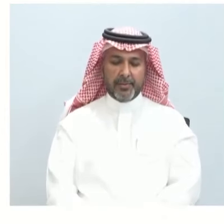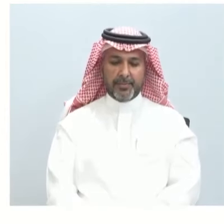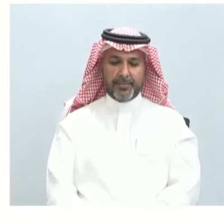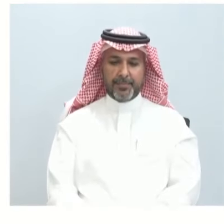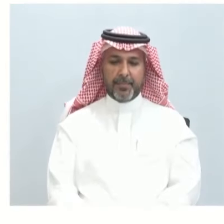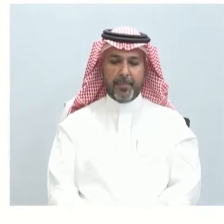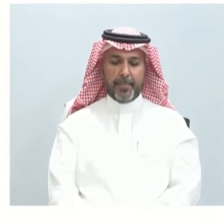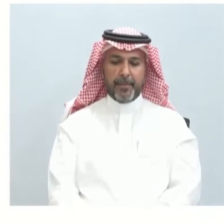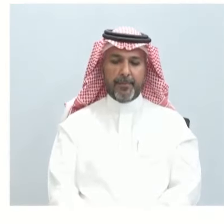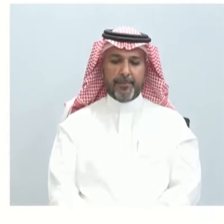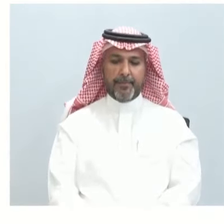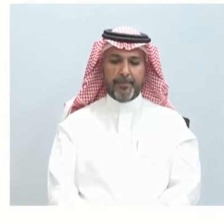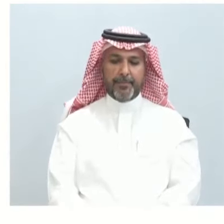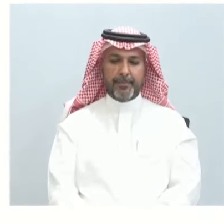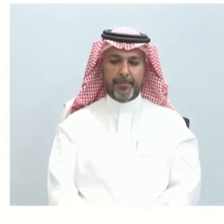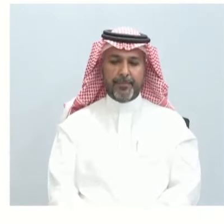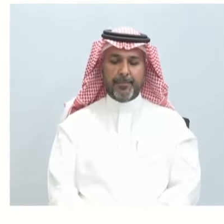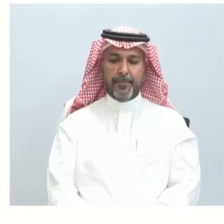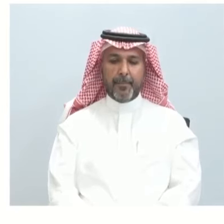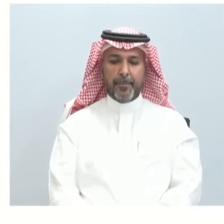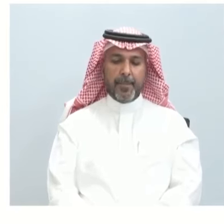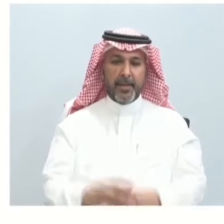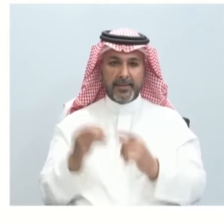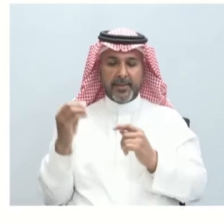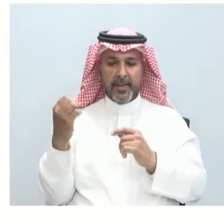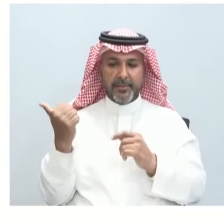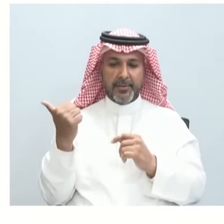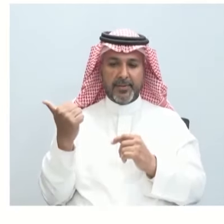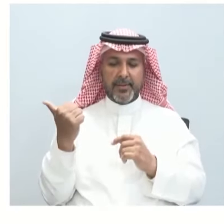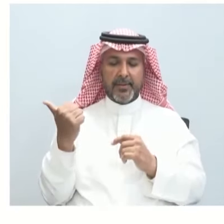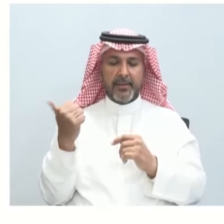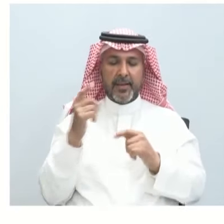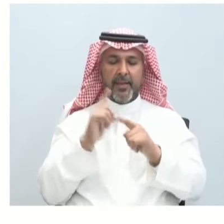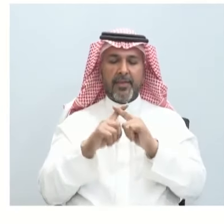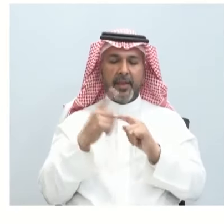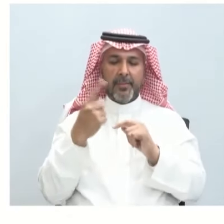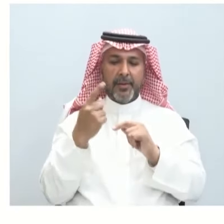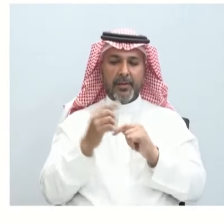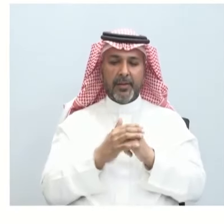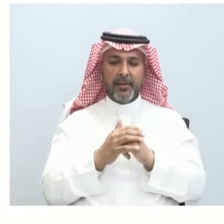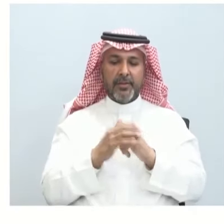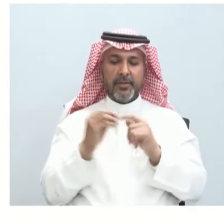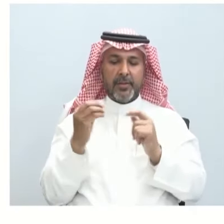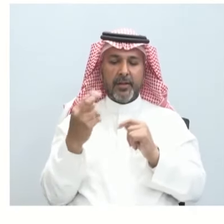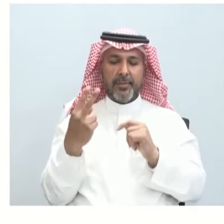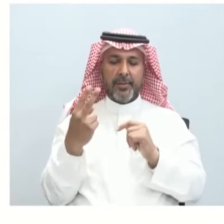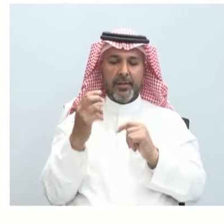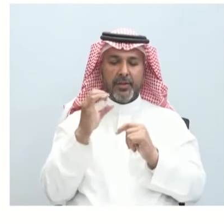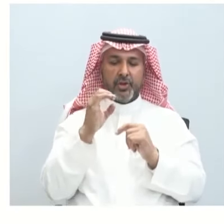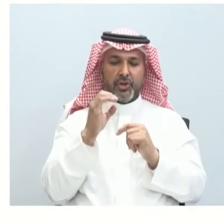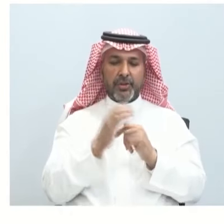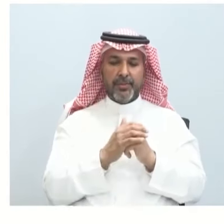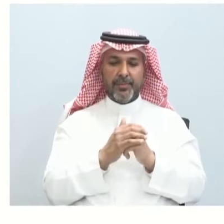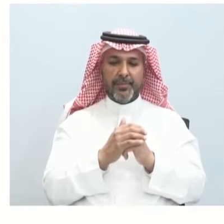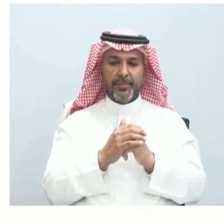عمليه الضرب بفقره تاكد سالب سته مضروبه في 11 سالب 66 سالب